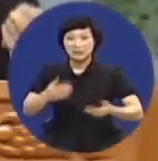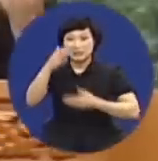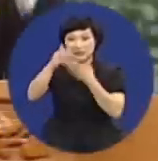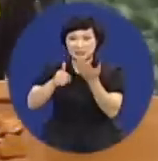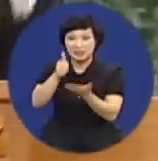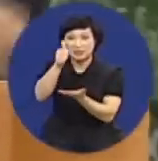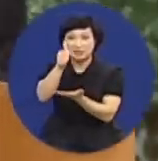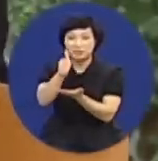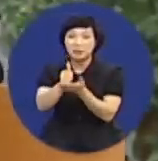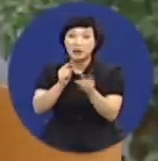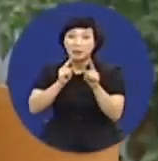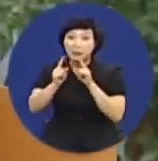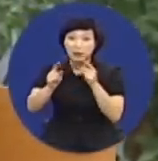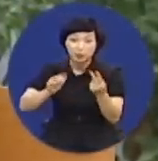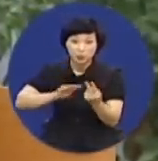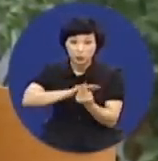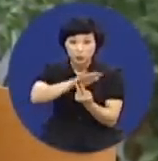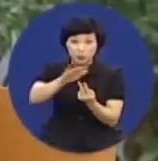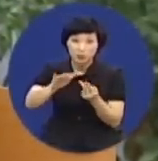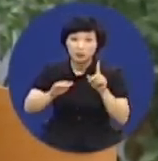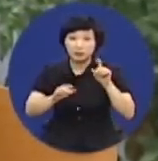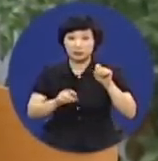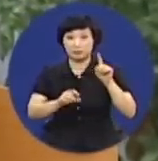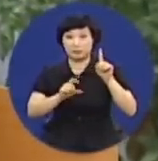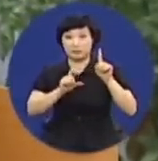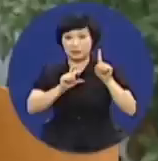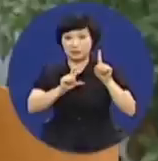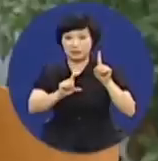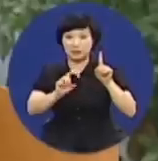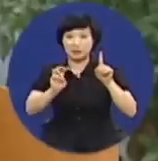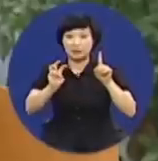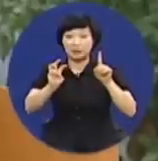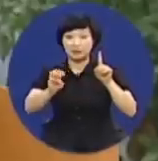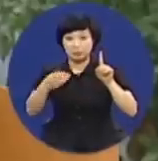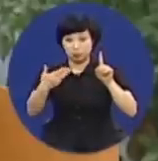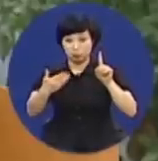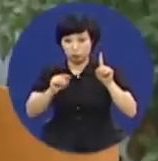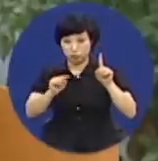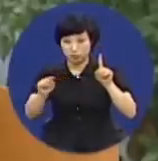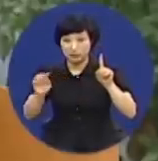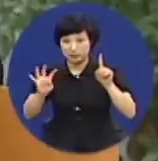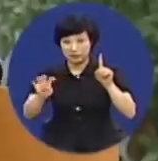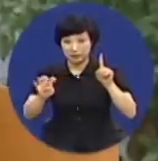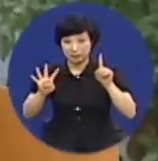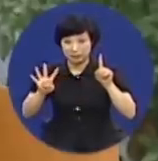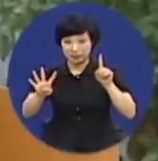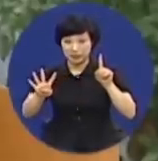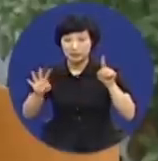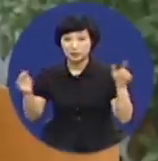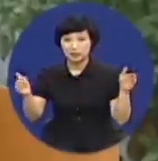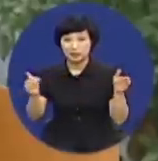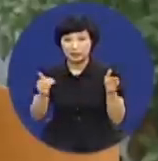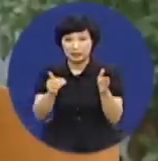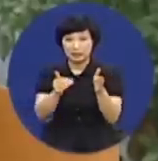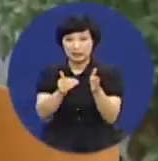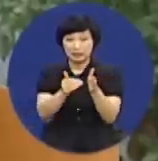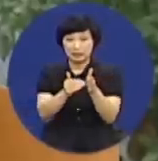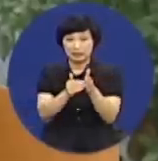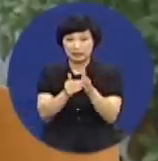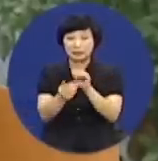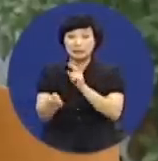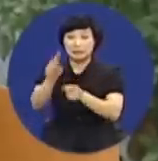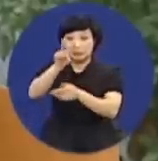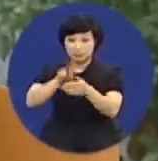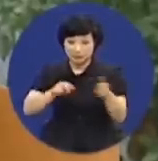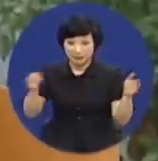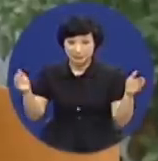今日私たちに神様が祝福をくださる恵みの御言葉はヨハネの福音書11章39